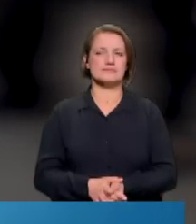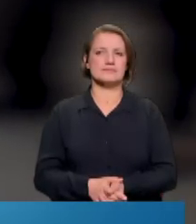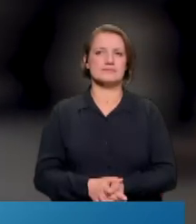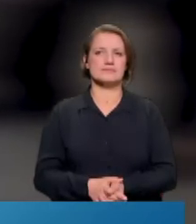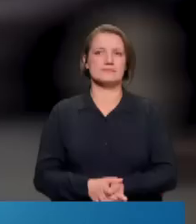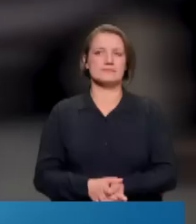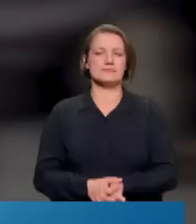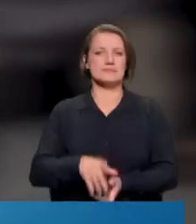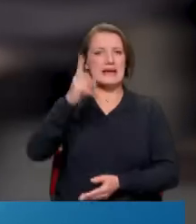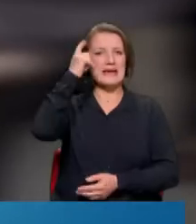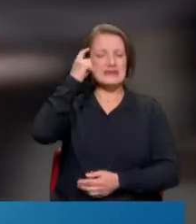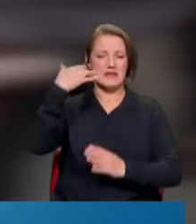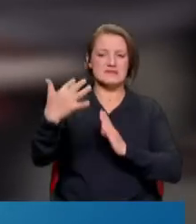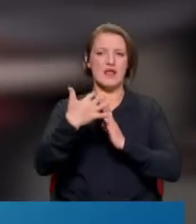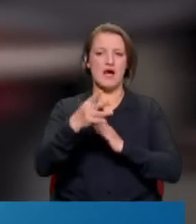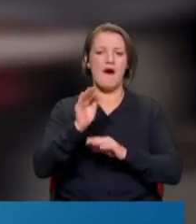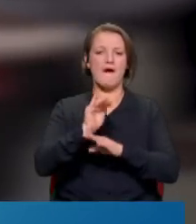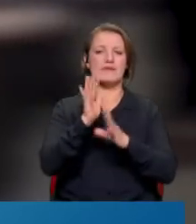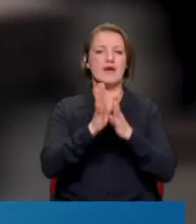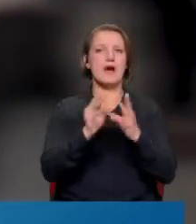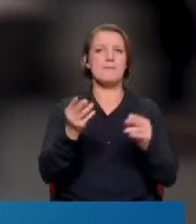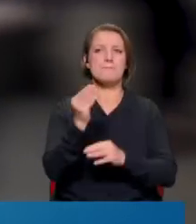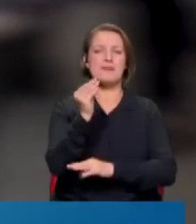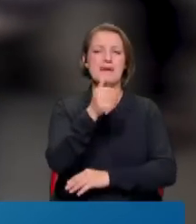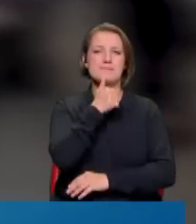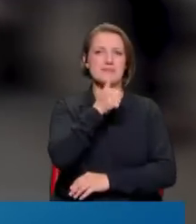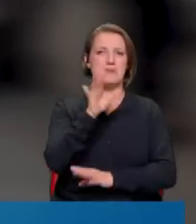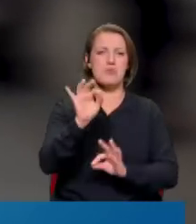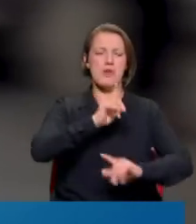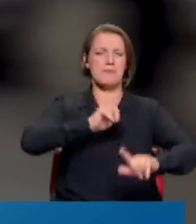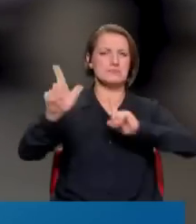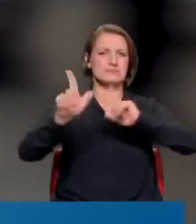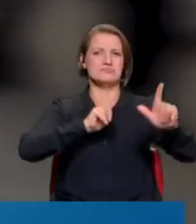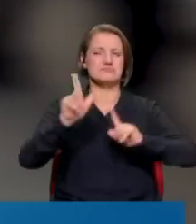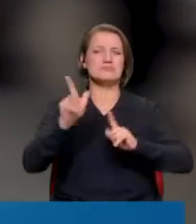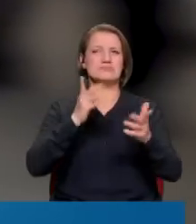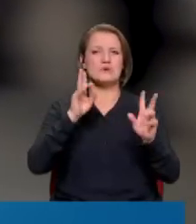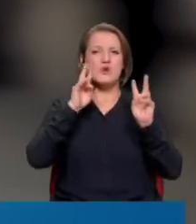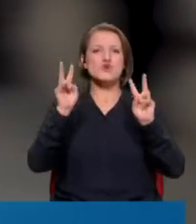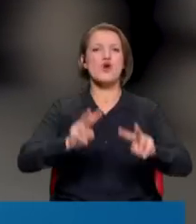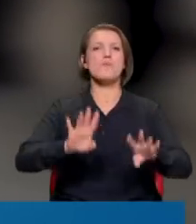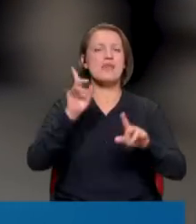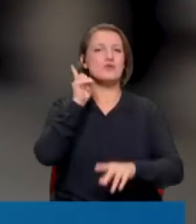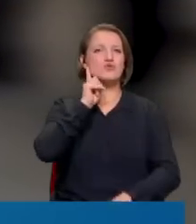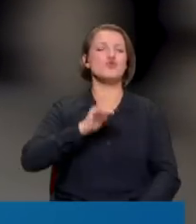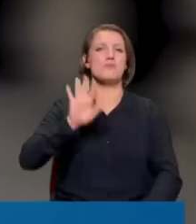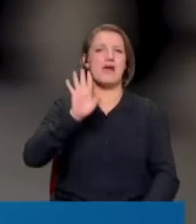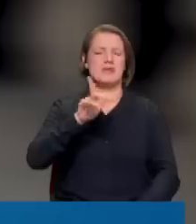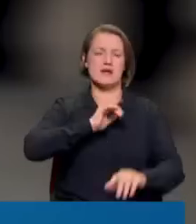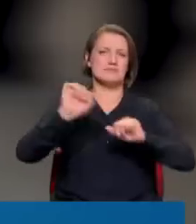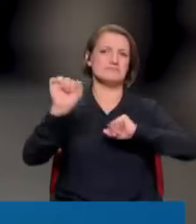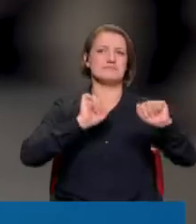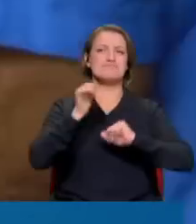B İsrail saldırılarında hayatını kaybeden bebeğin babası böyle feryat etti görmeyenlere Duymayanlar ydı